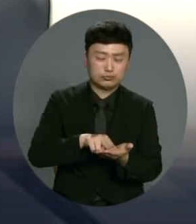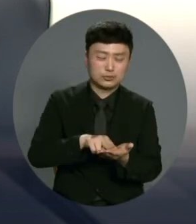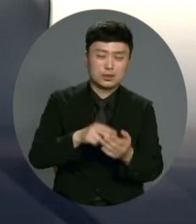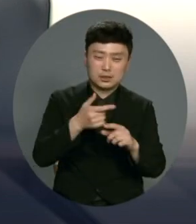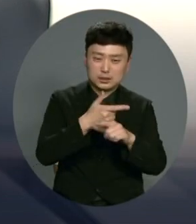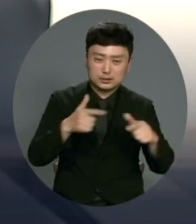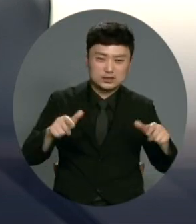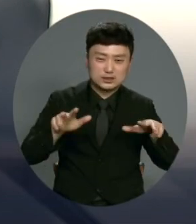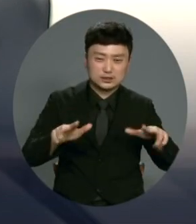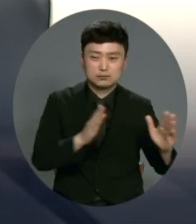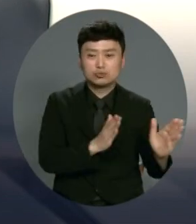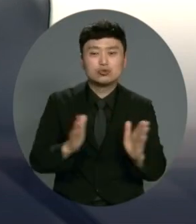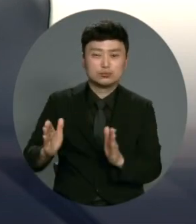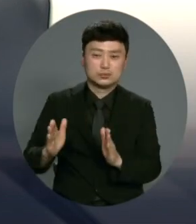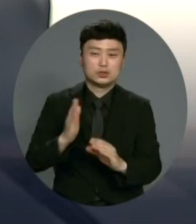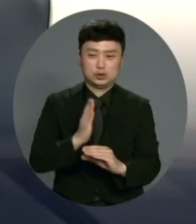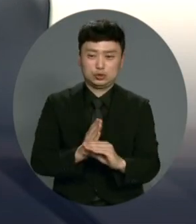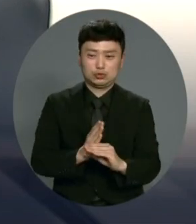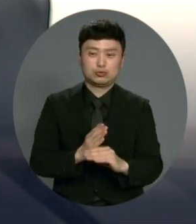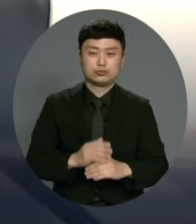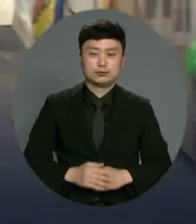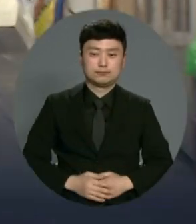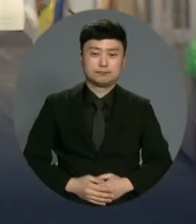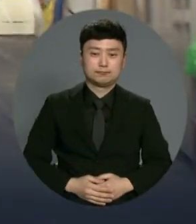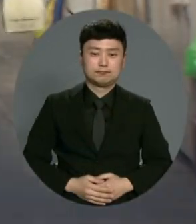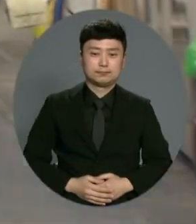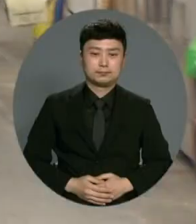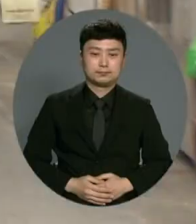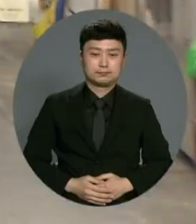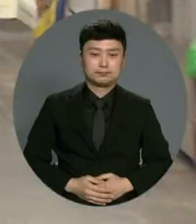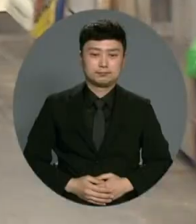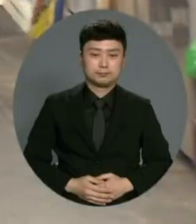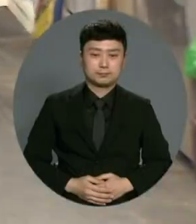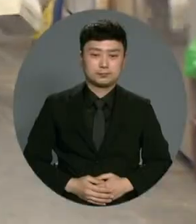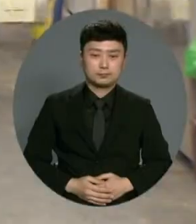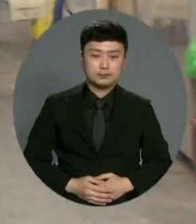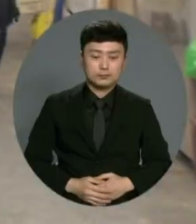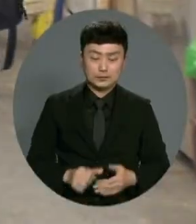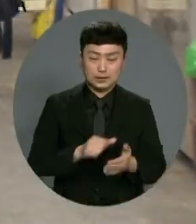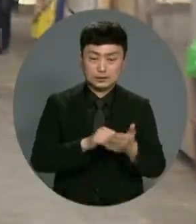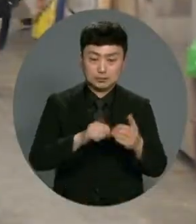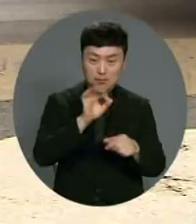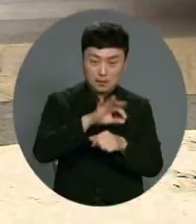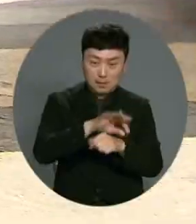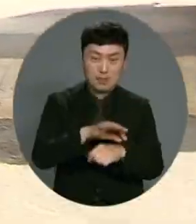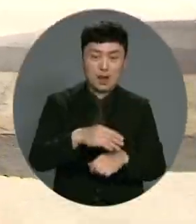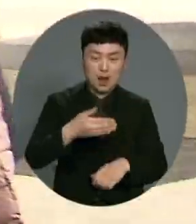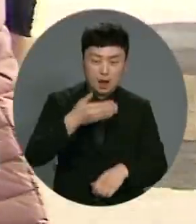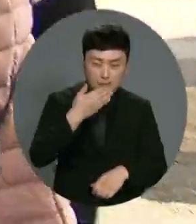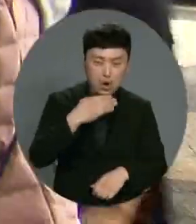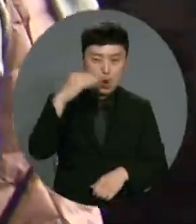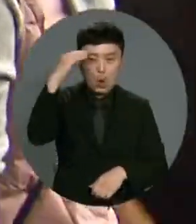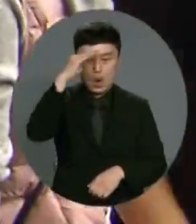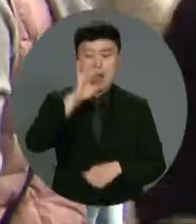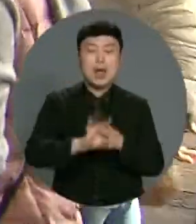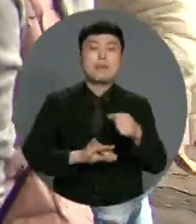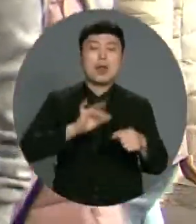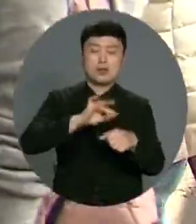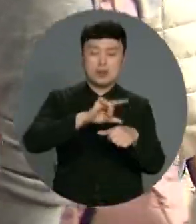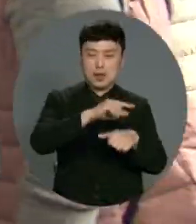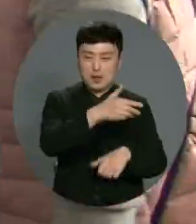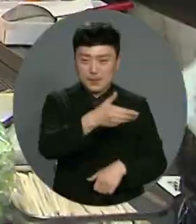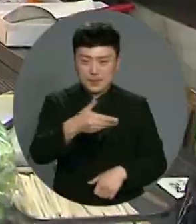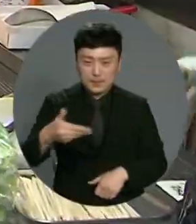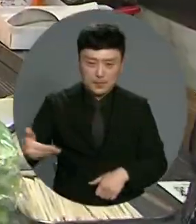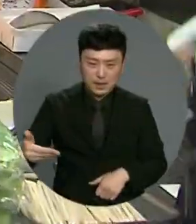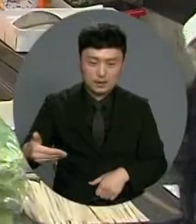예산 문제도 있고 준비는 지금 많이 하고 있는데요. 다양한 상품과 먹거리 볼거리로 100년이라는 시간을 거치며